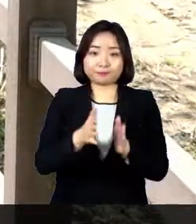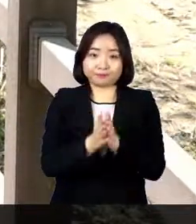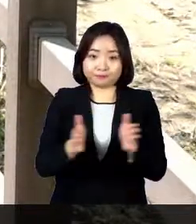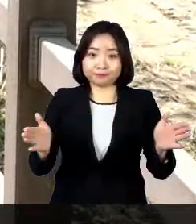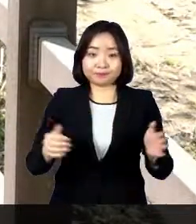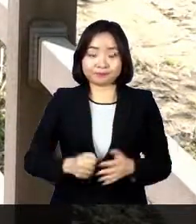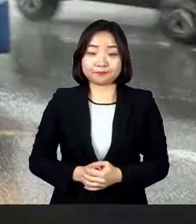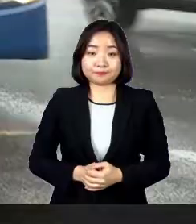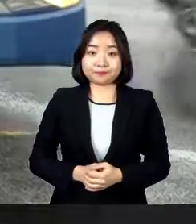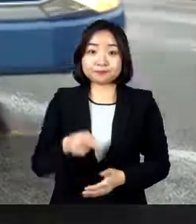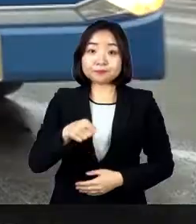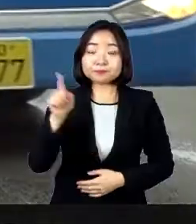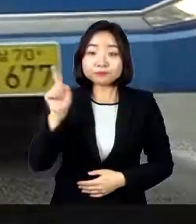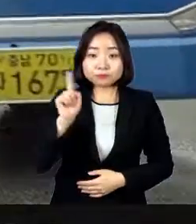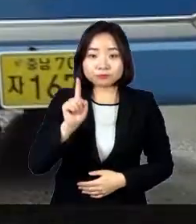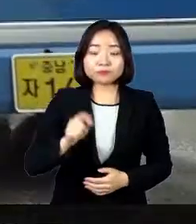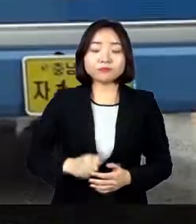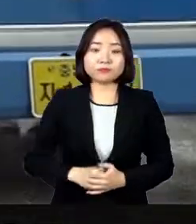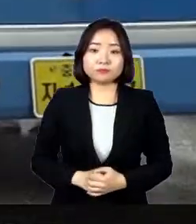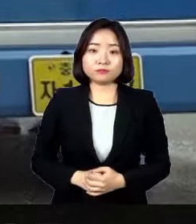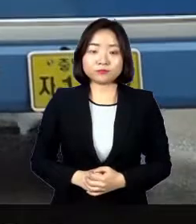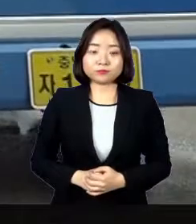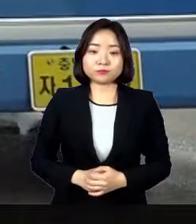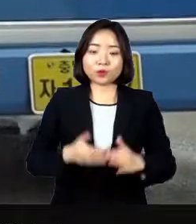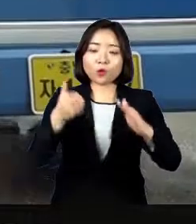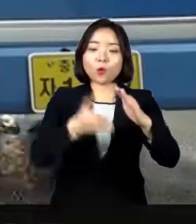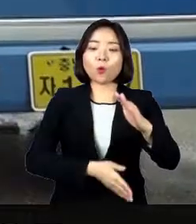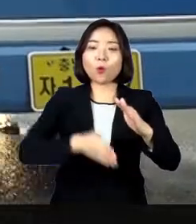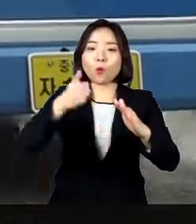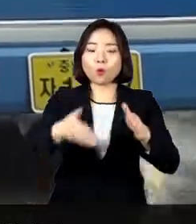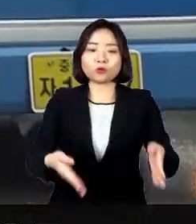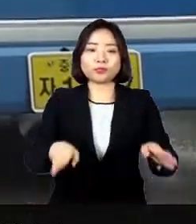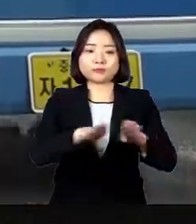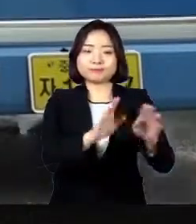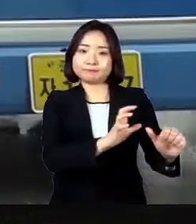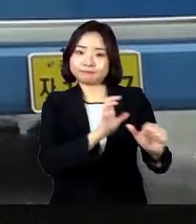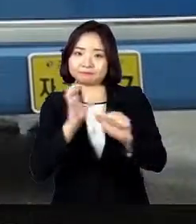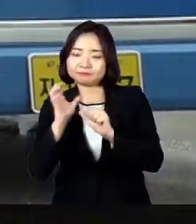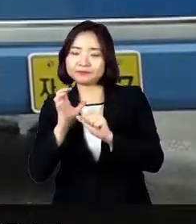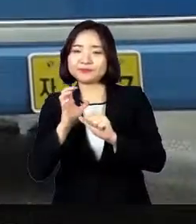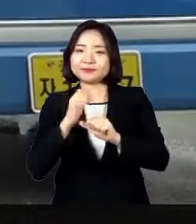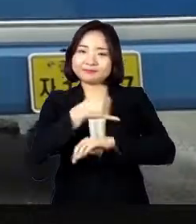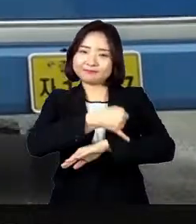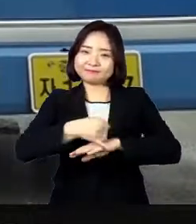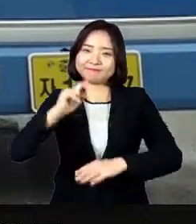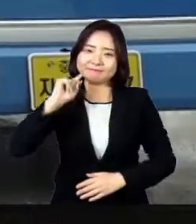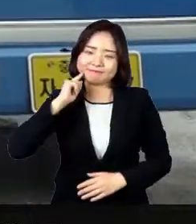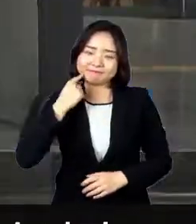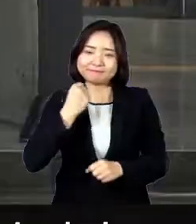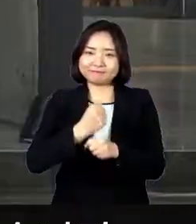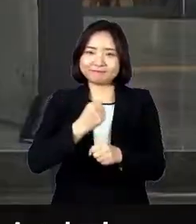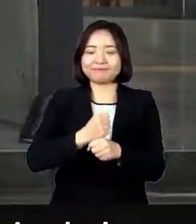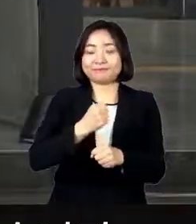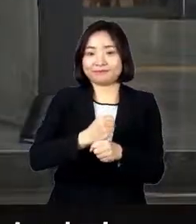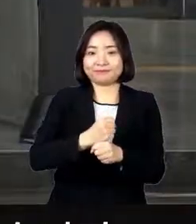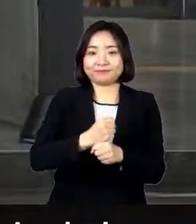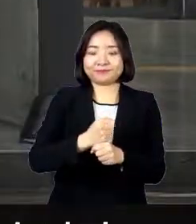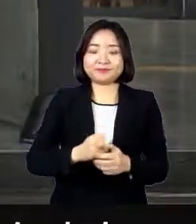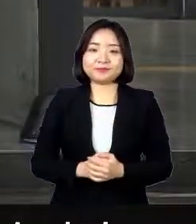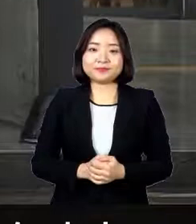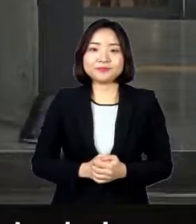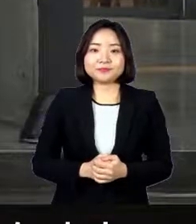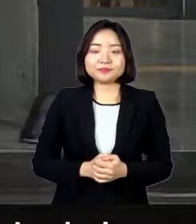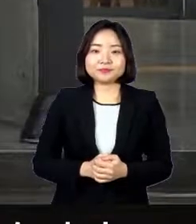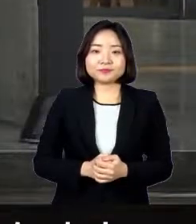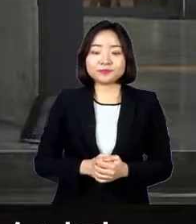있습니다. 시내버스 승강장 민간 투자 사업은 공공시설물을 이용한 차별화된 디자인으로 거리에 활력을